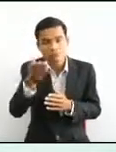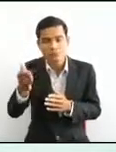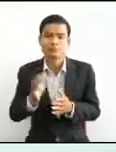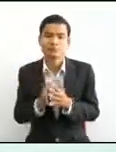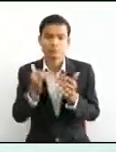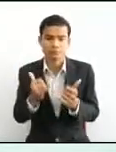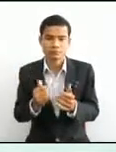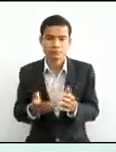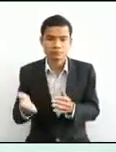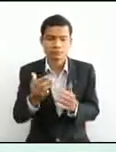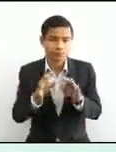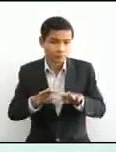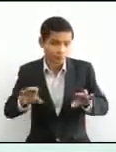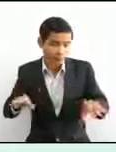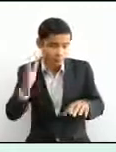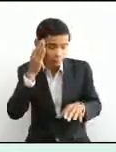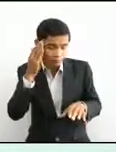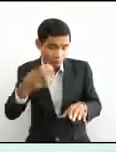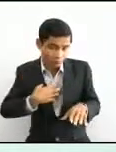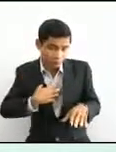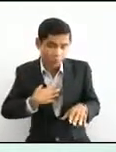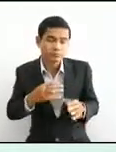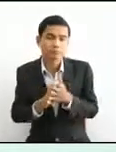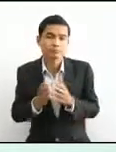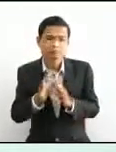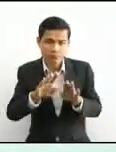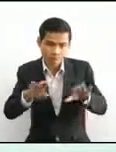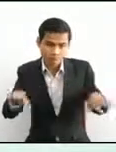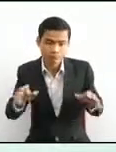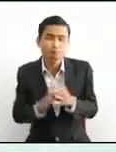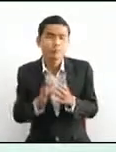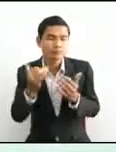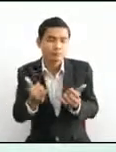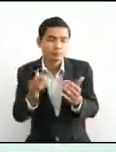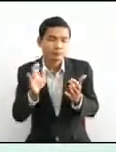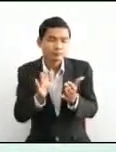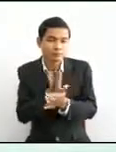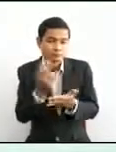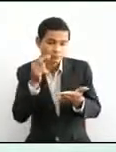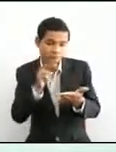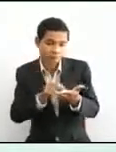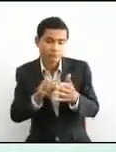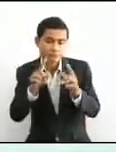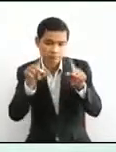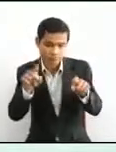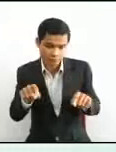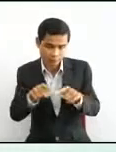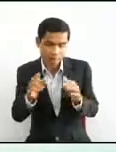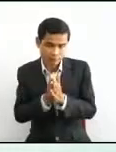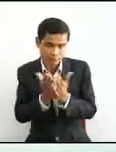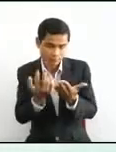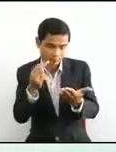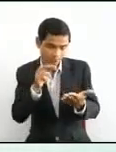chà là con thằng ạc này chẳng đăng ế cha bà chọn đắng cho mơ ăn tập bọt ná nè kêu bằng hai ăn tập bọt này con được ạc nía